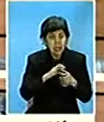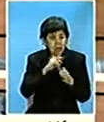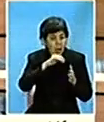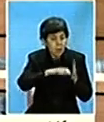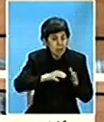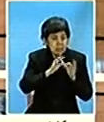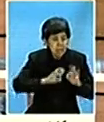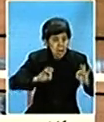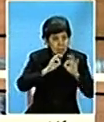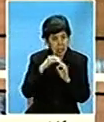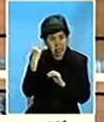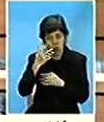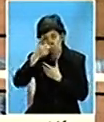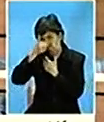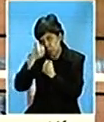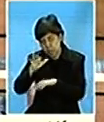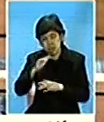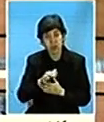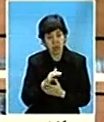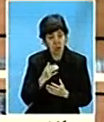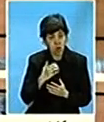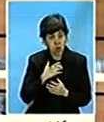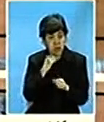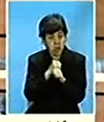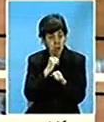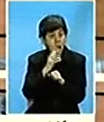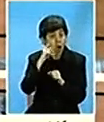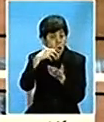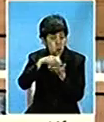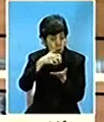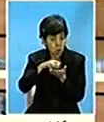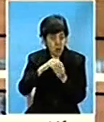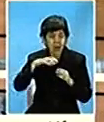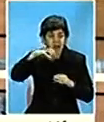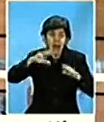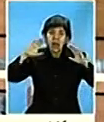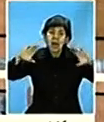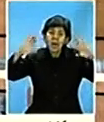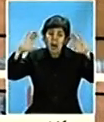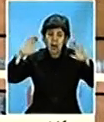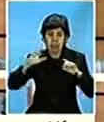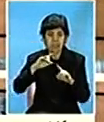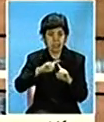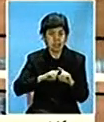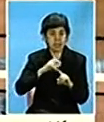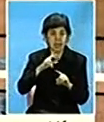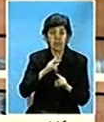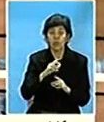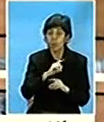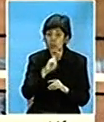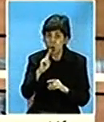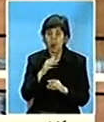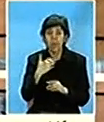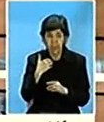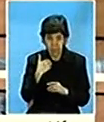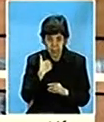าวข่าวระบุว่าผู้สื่อข่าวรายงานจากทำเนียบรัฐบาลวันนี้คือ2มีนาคมนายจุมพ